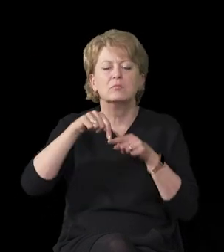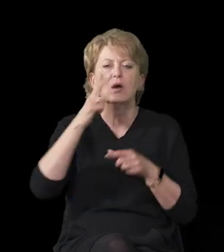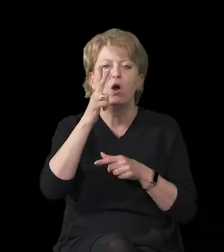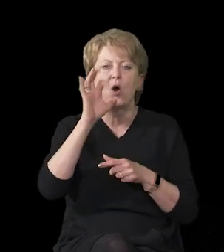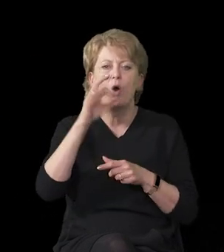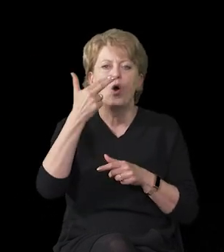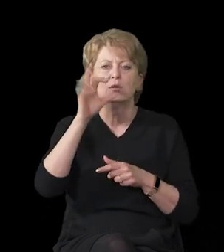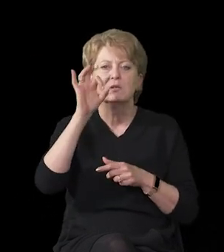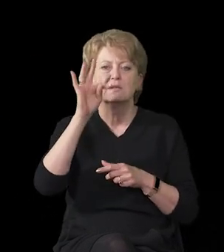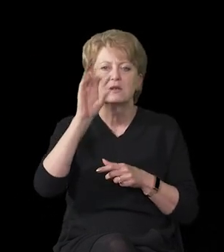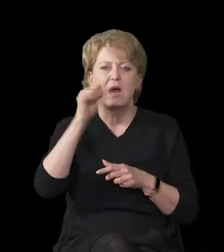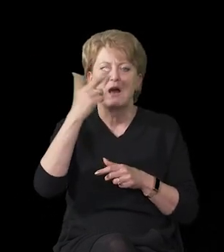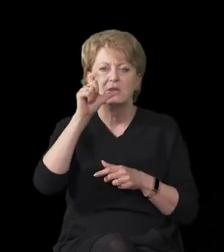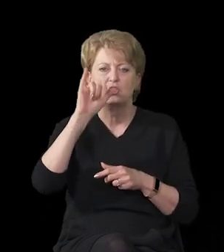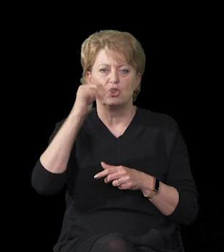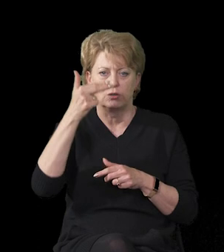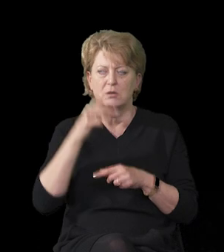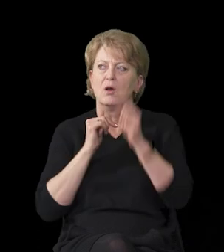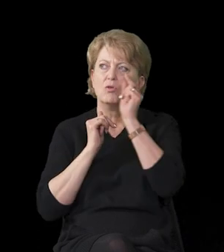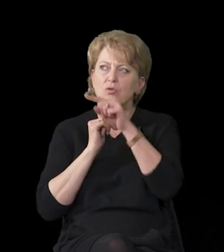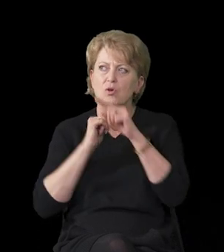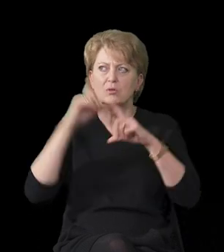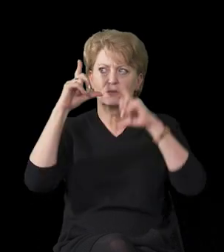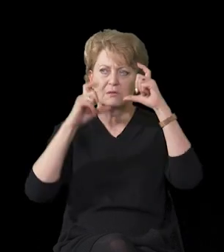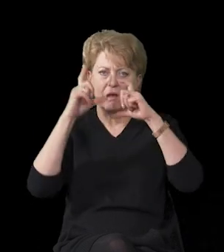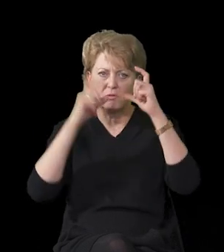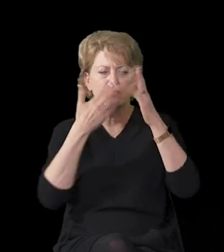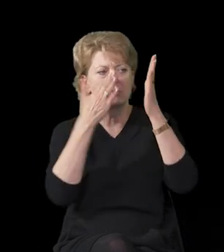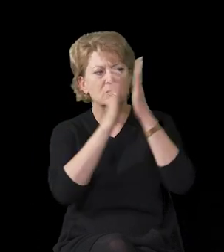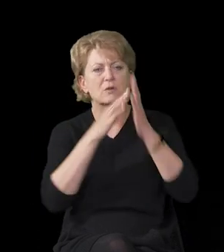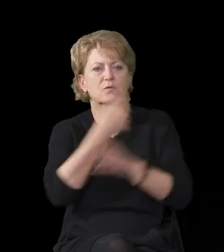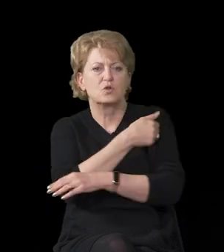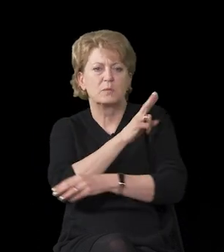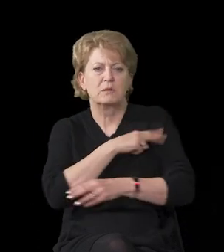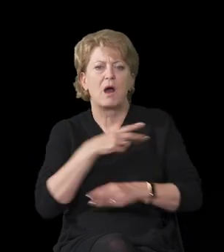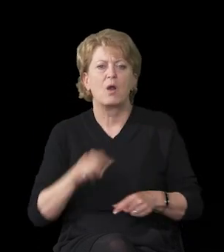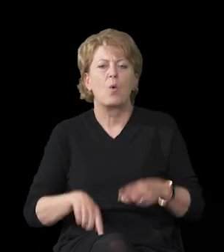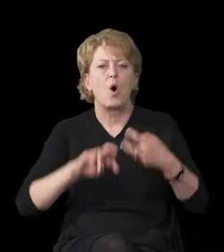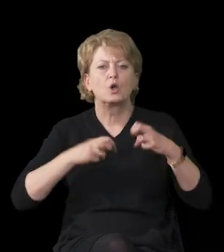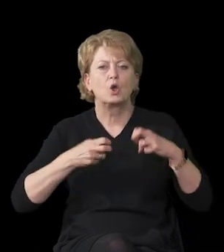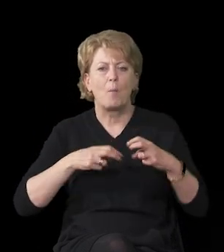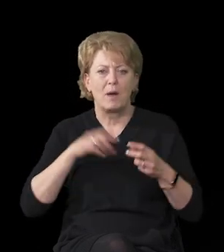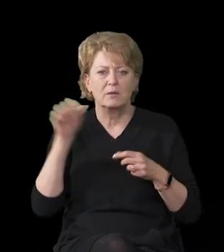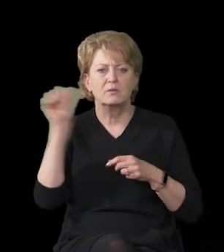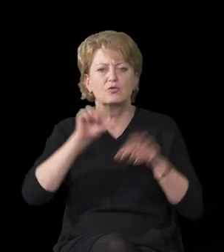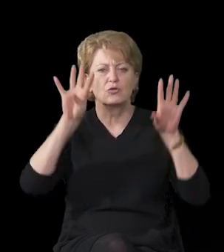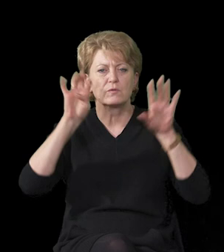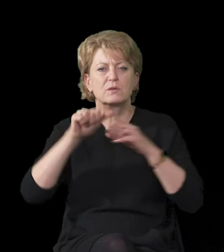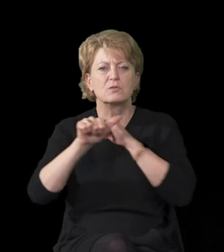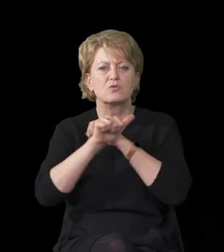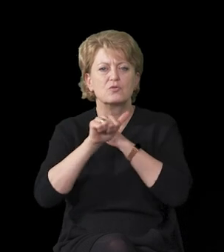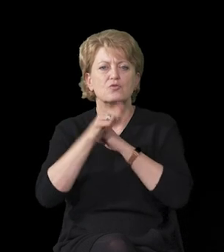zdjęcie przedstawia fotografię, która wisi na ścianie szpitala ortopedycznego, który w 1964